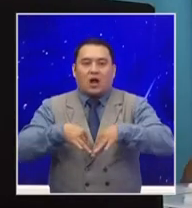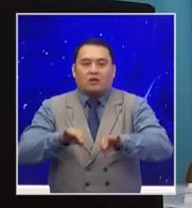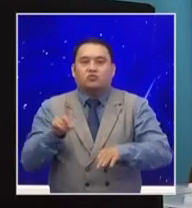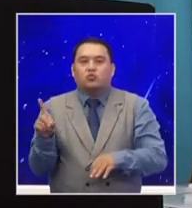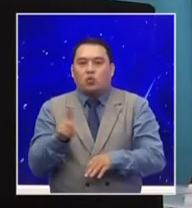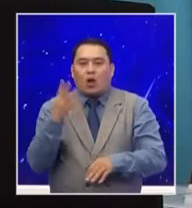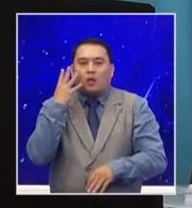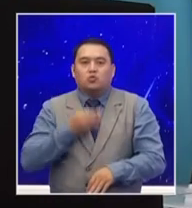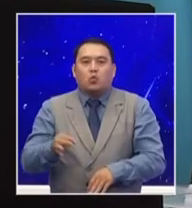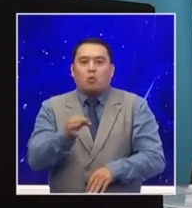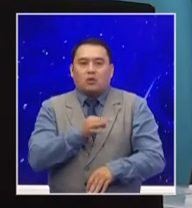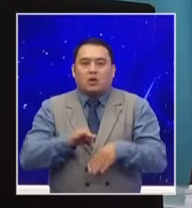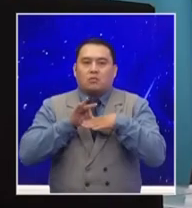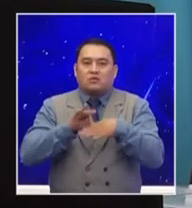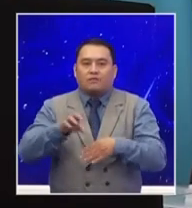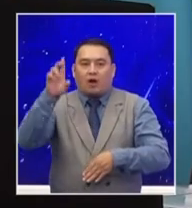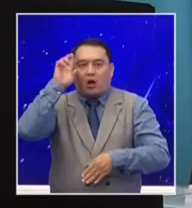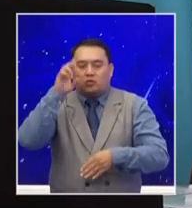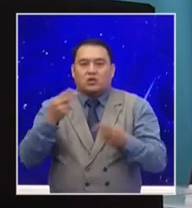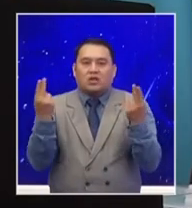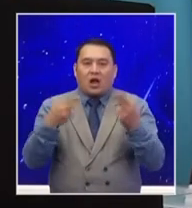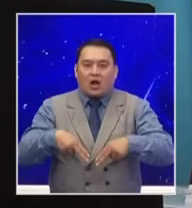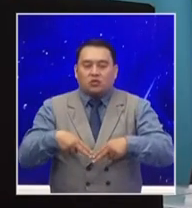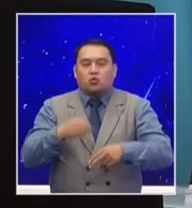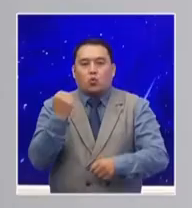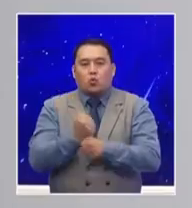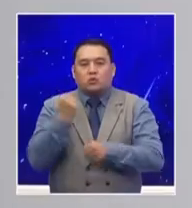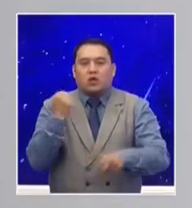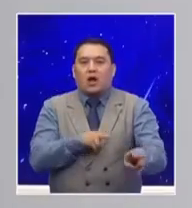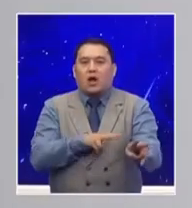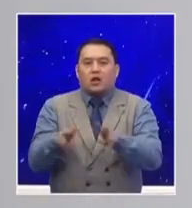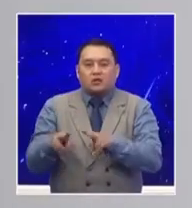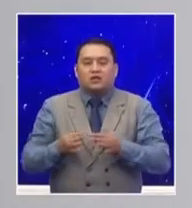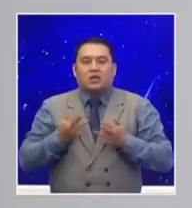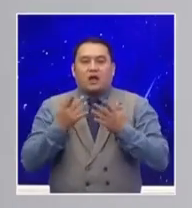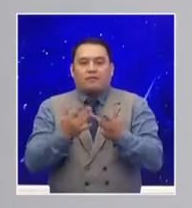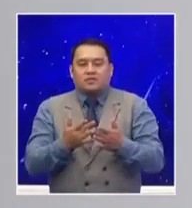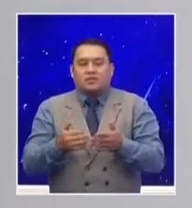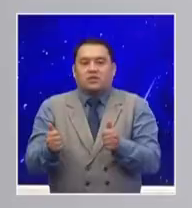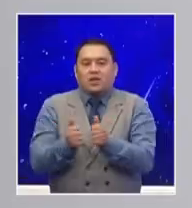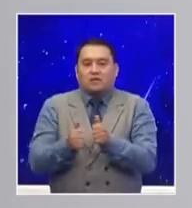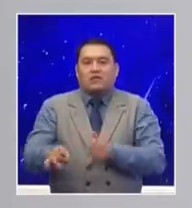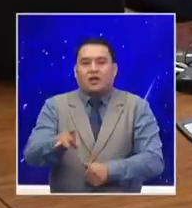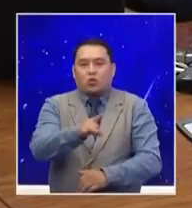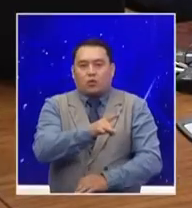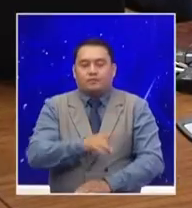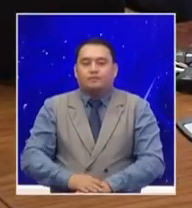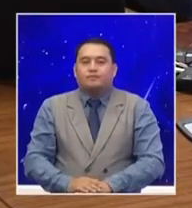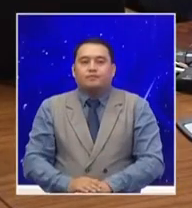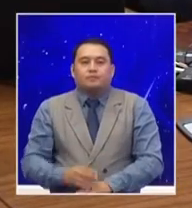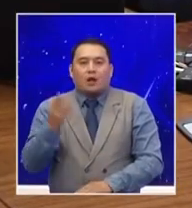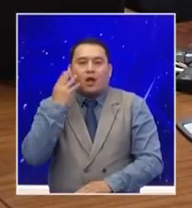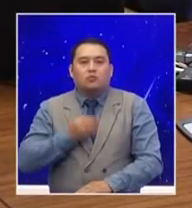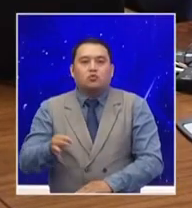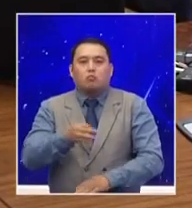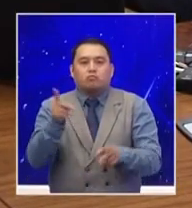Учитывая, что в Алматинской области проходит государственная граница, ужесточить контроль и санитарные требования в приграничных районах. Алматинская